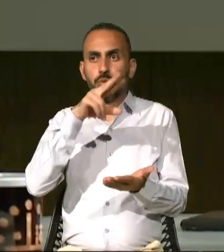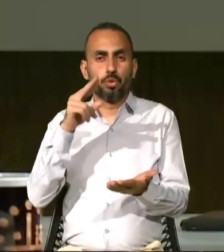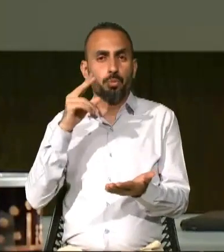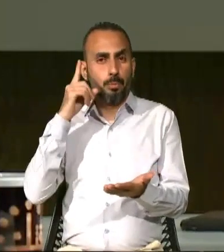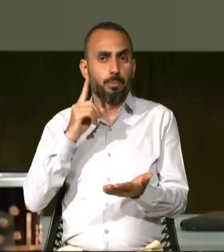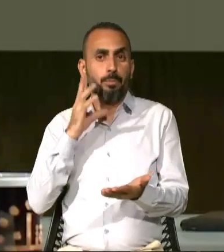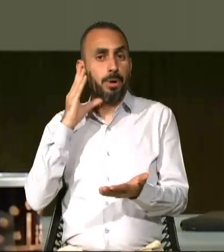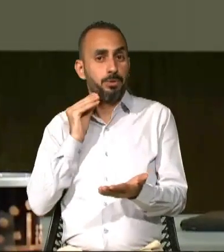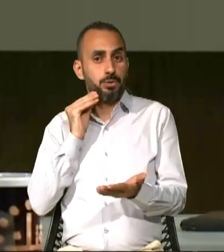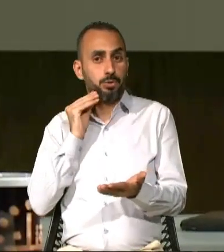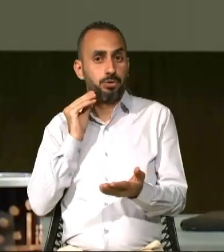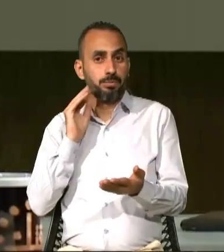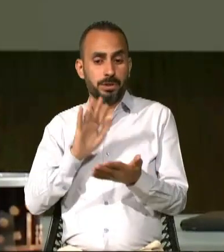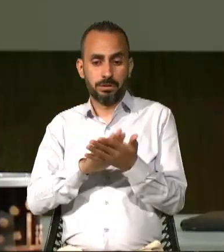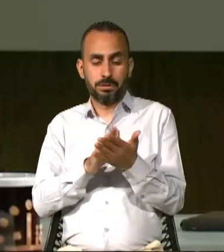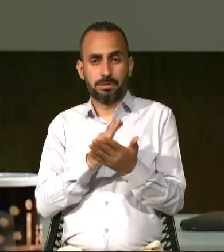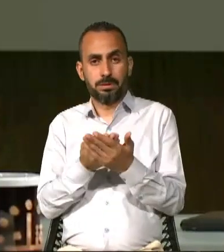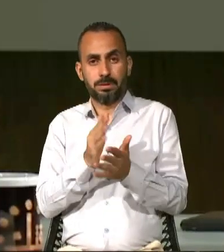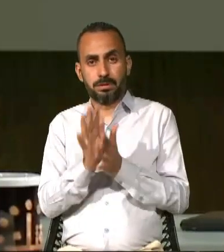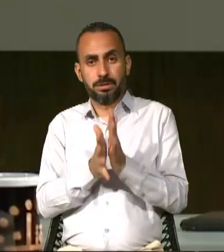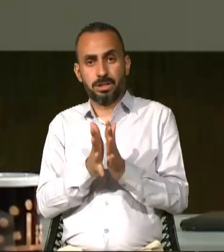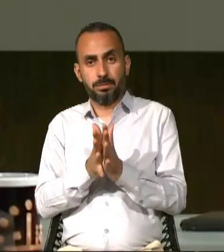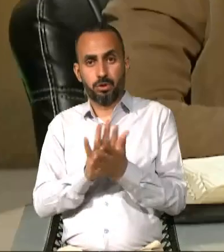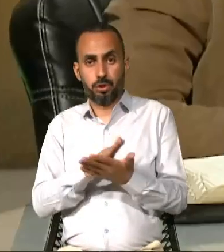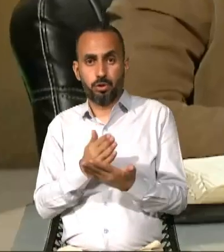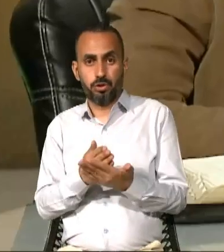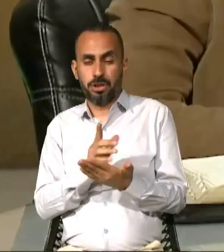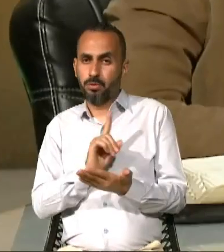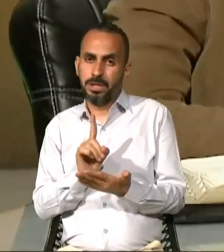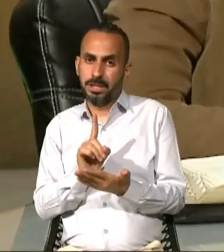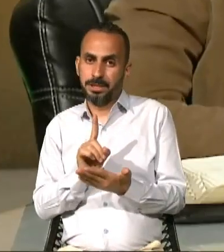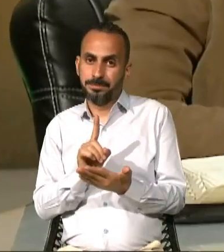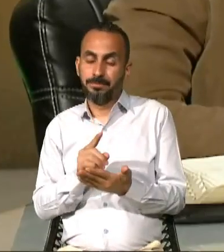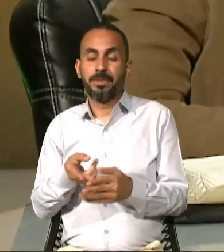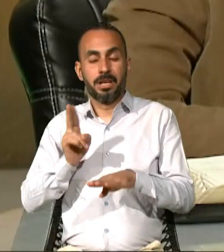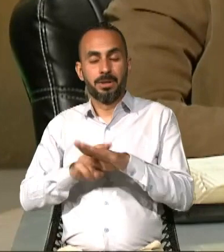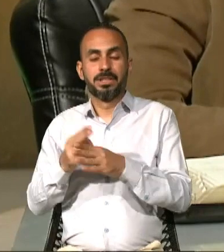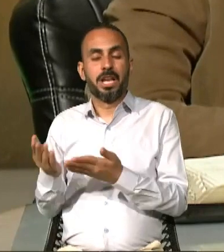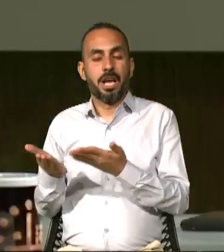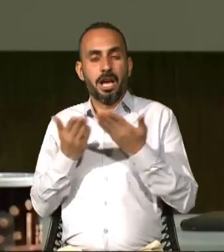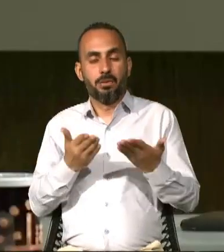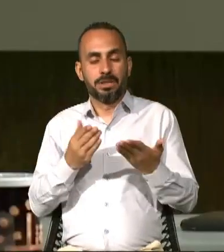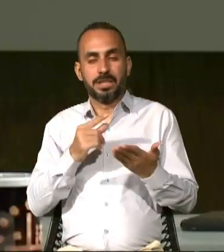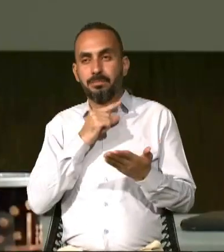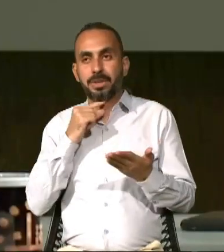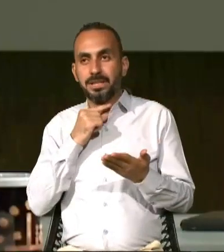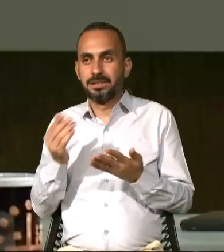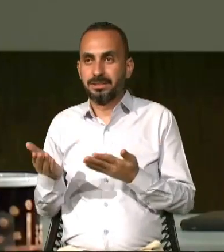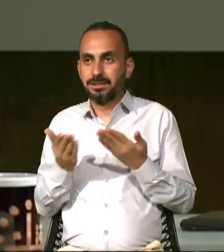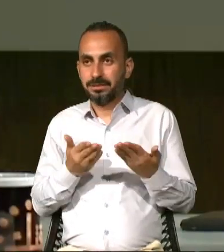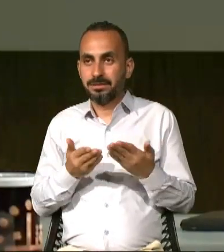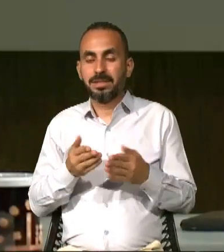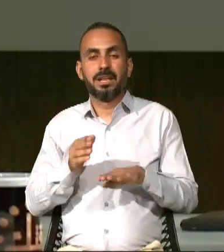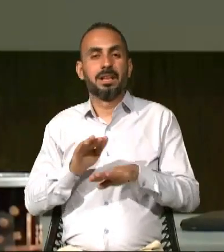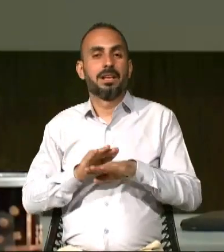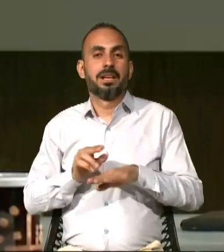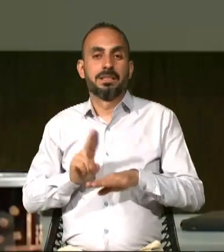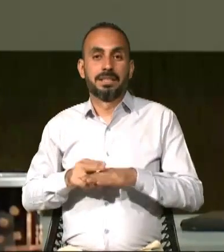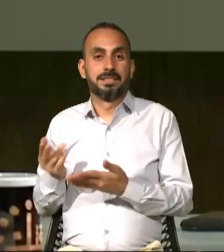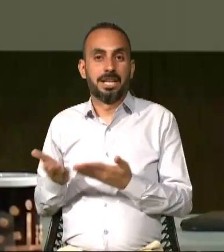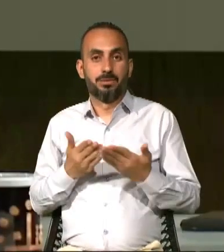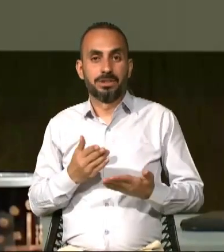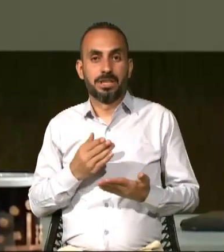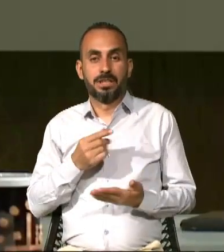تانية، رامز بخيت، وأبونا مرة تانية، ربنا يباركك. شكرا يا أبونا، أهلا بك. الأسيس جارك صلب مني ربع ساعة وناخد